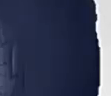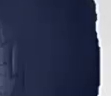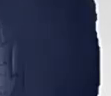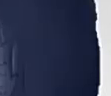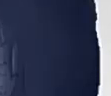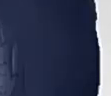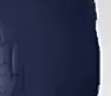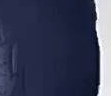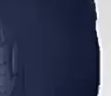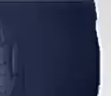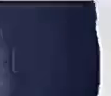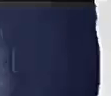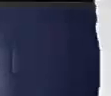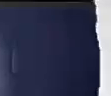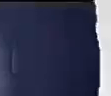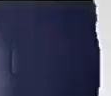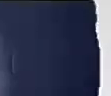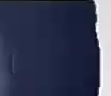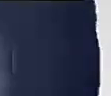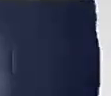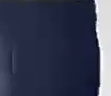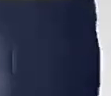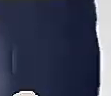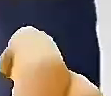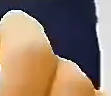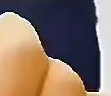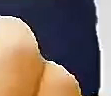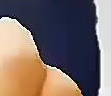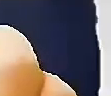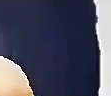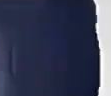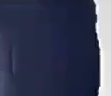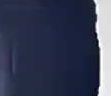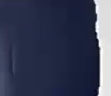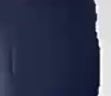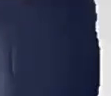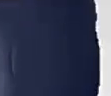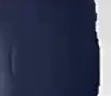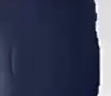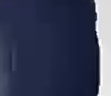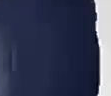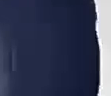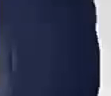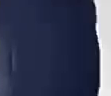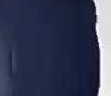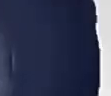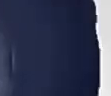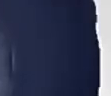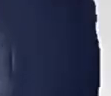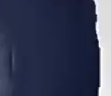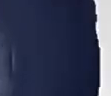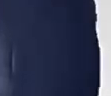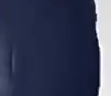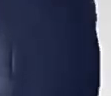Mga kaplastic, kung nagustuhan nyo ang aking video, i-subscribe nyo lang ang aking channel. At the same time, i-hit nyo rin